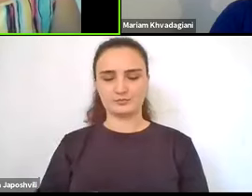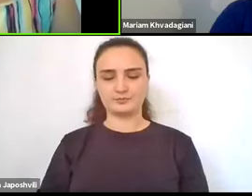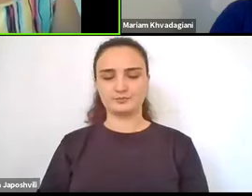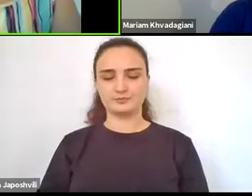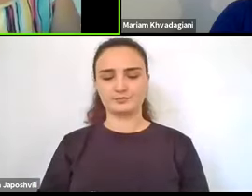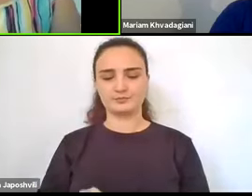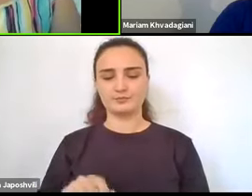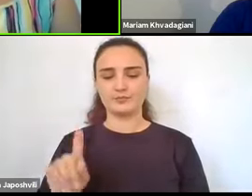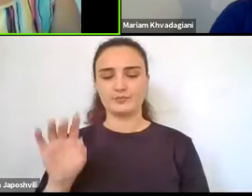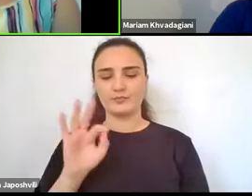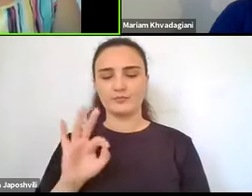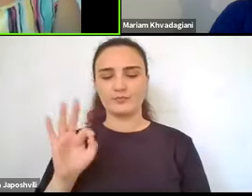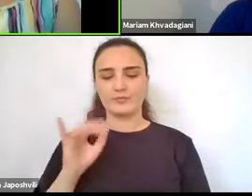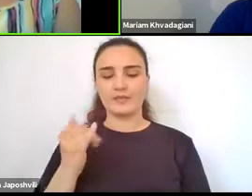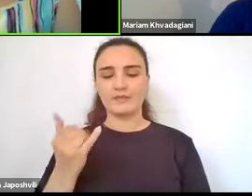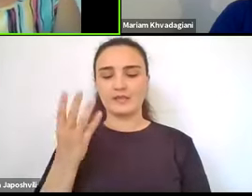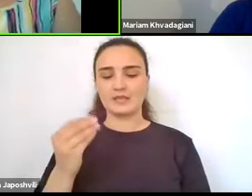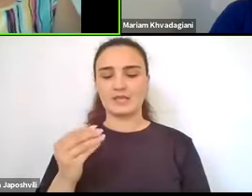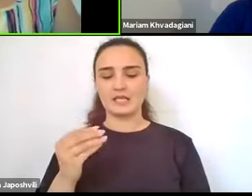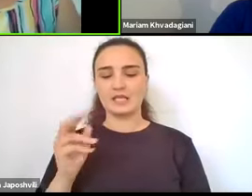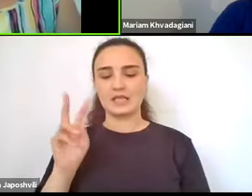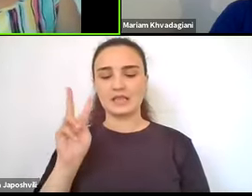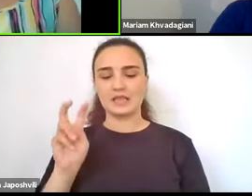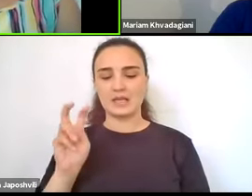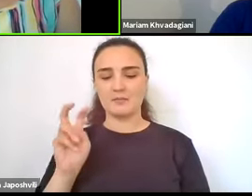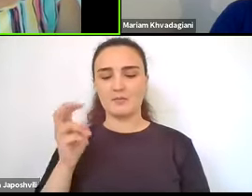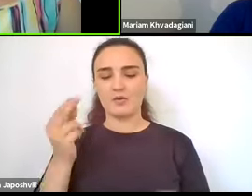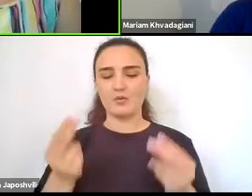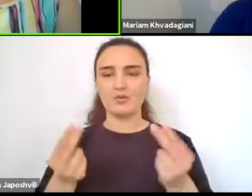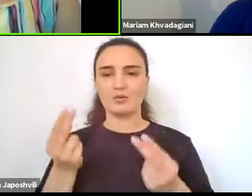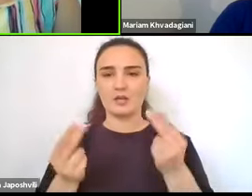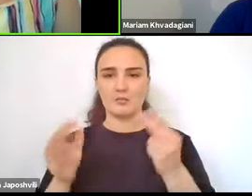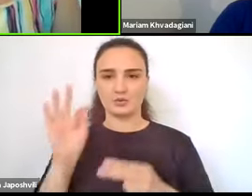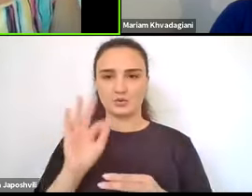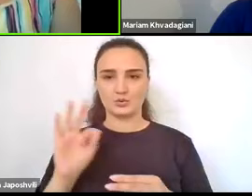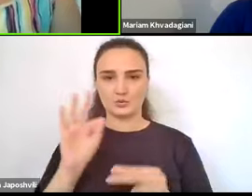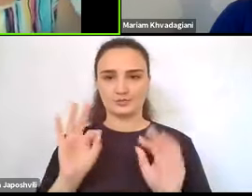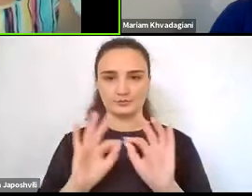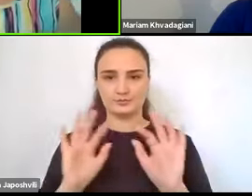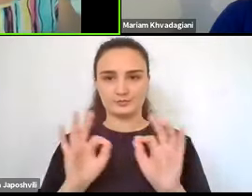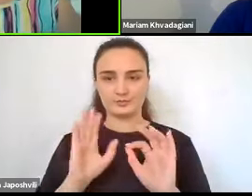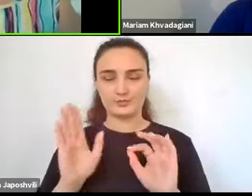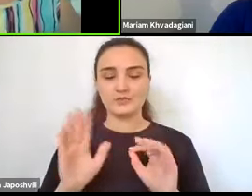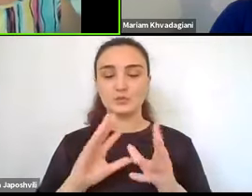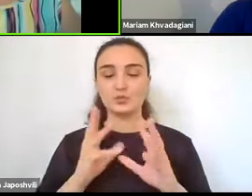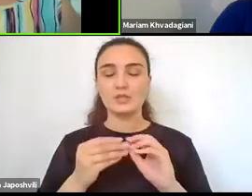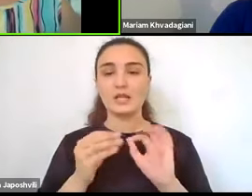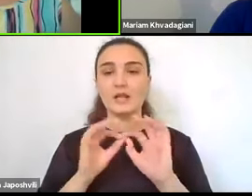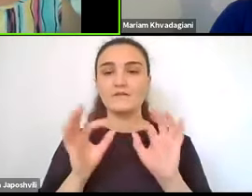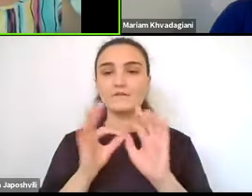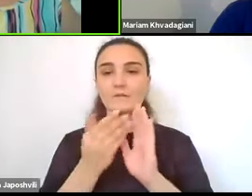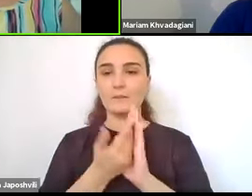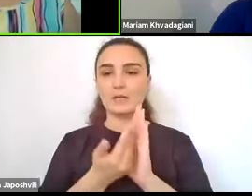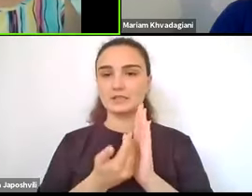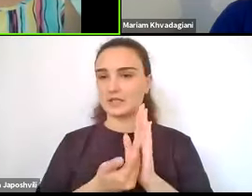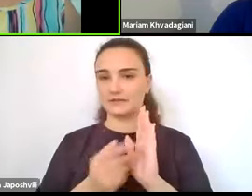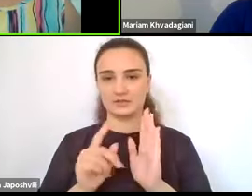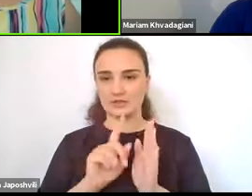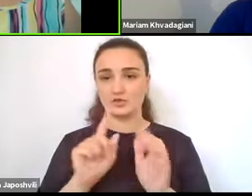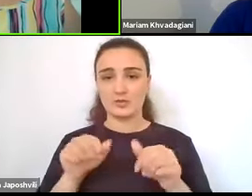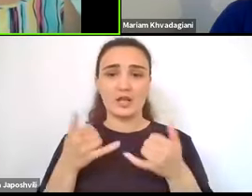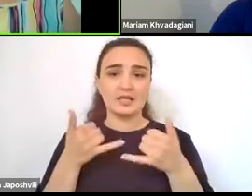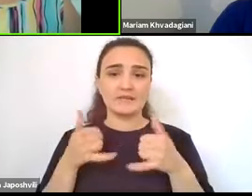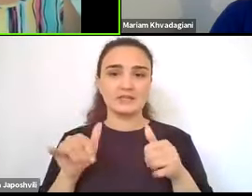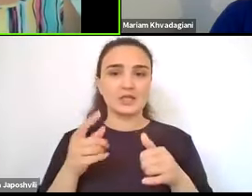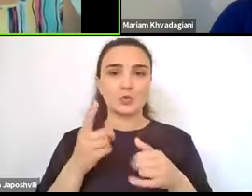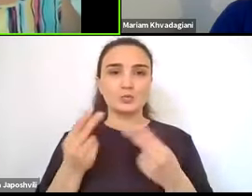Და რაც შეეხება დღევანდელ თემას, დღეს ვისაუბრებთ თამაშის შესახებ. ანუ განმარტავთ საერთოდ რა არის, შეიძლება გაგიკვირდეთ რატო